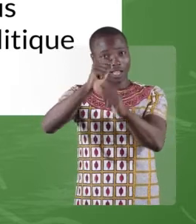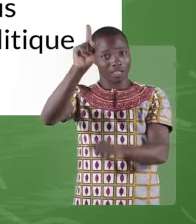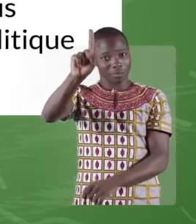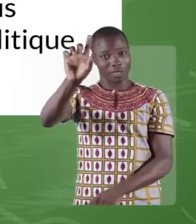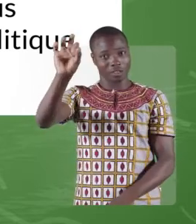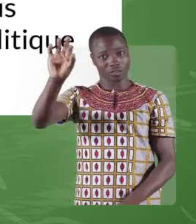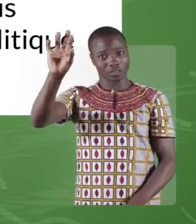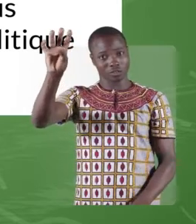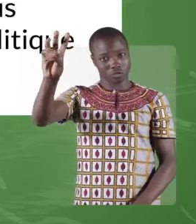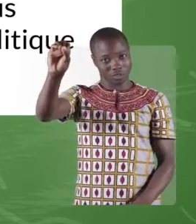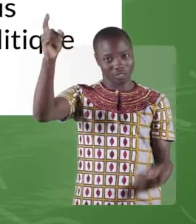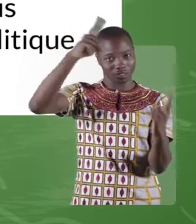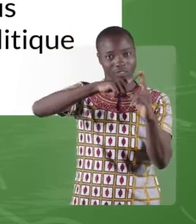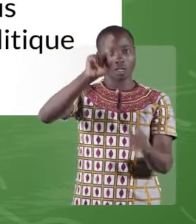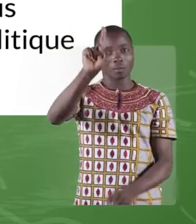1990.